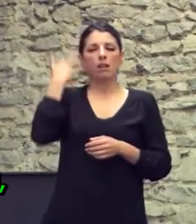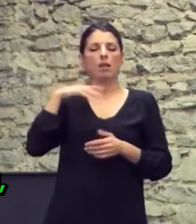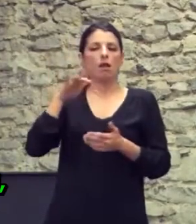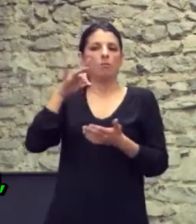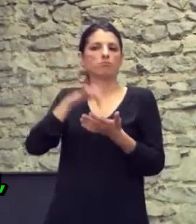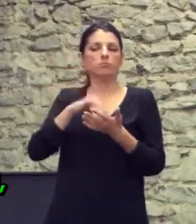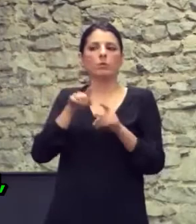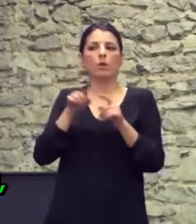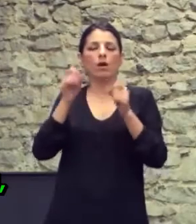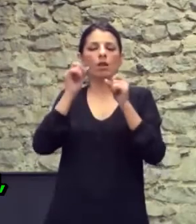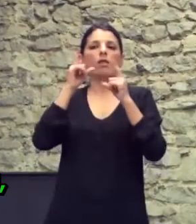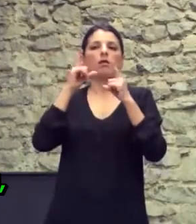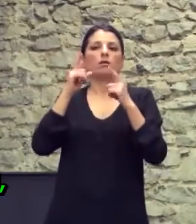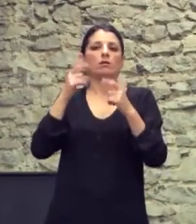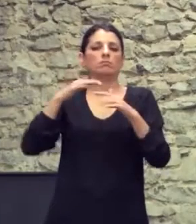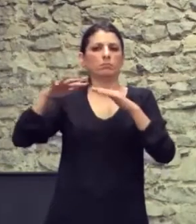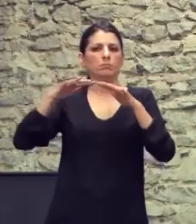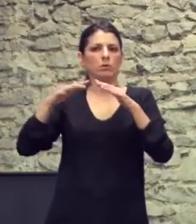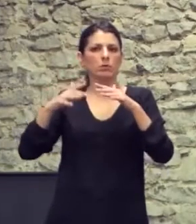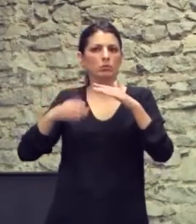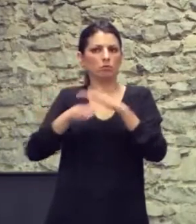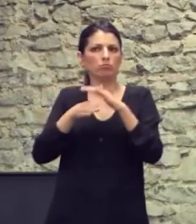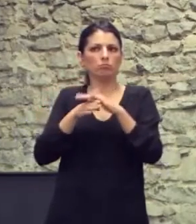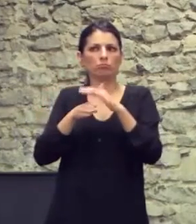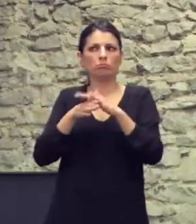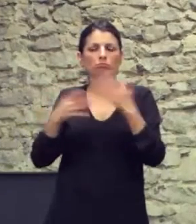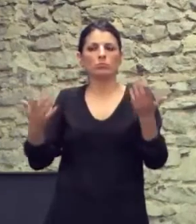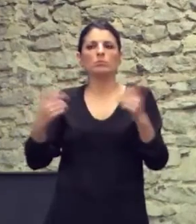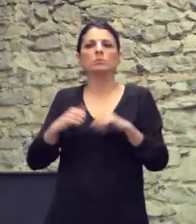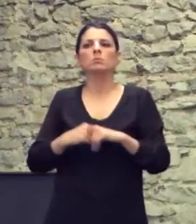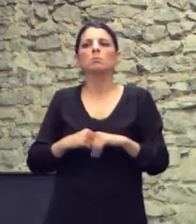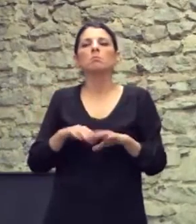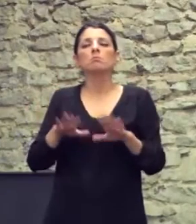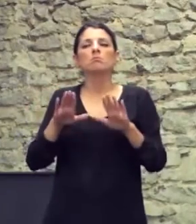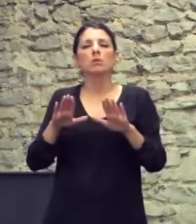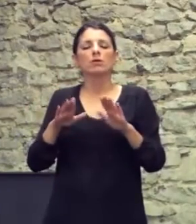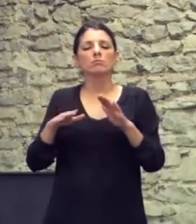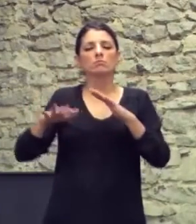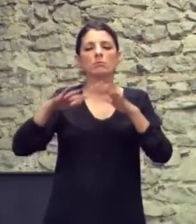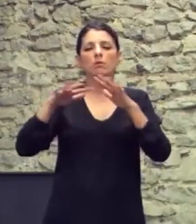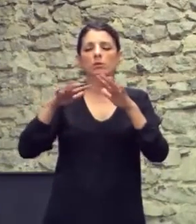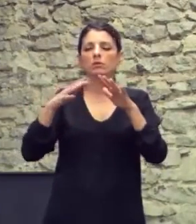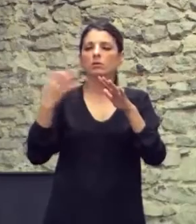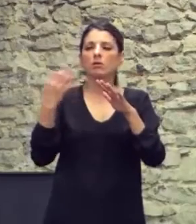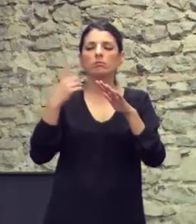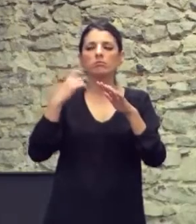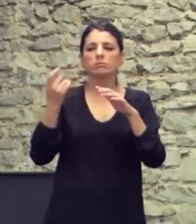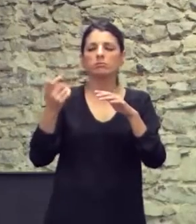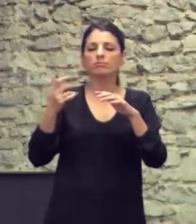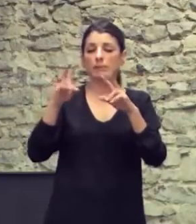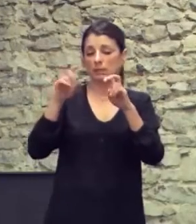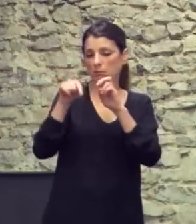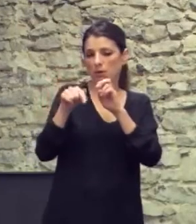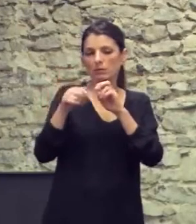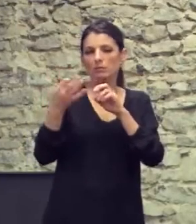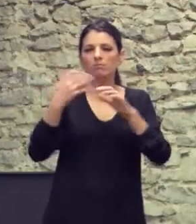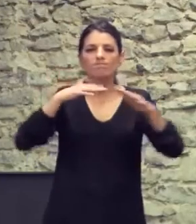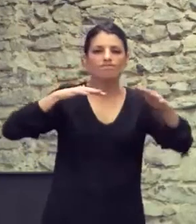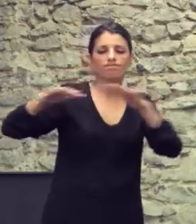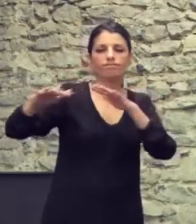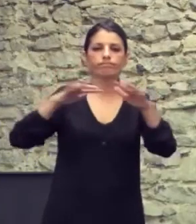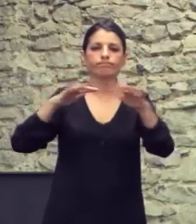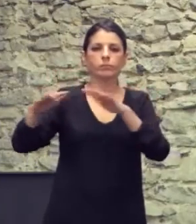mugimendua espezifikoki, ez dut esango LGTB mugimendua, baina gay mugimenduak asko daukala esateko gai honen inguruan, ez? Bai, mende hasieran nola